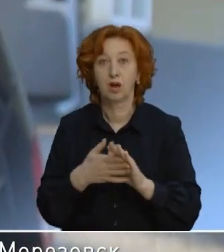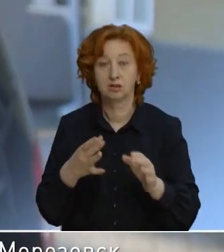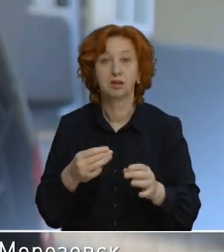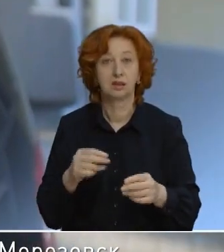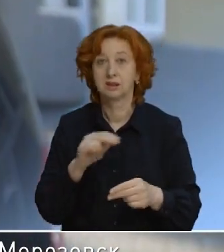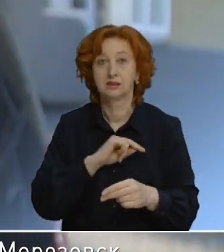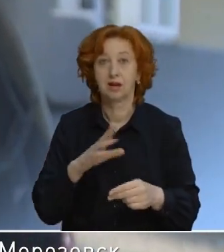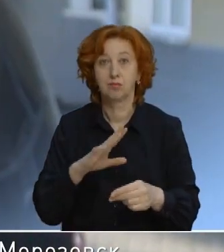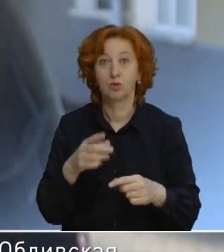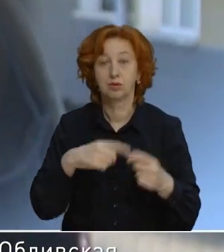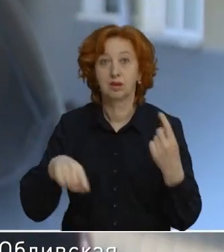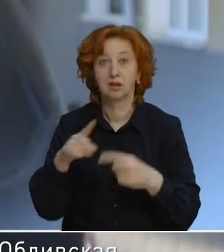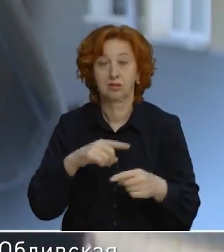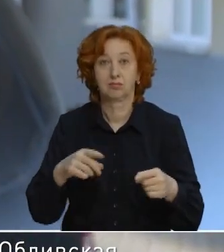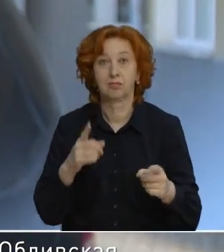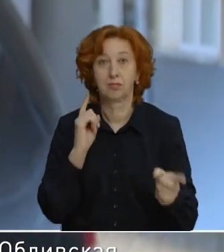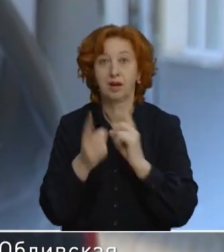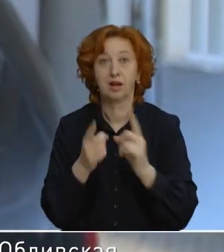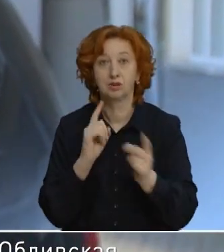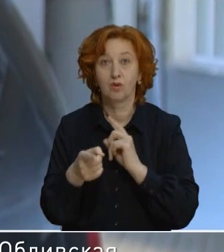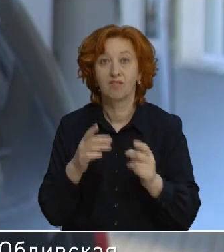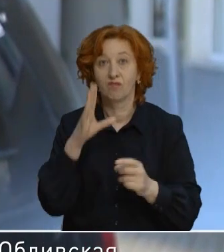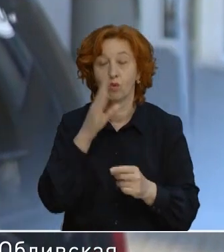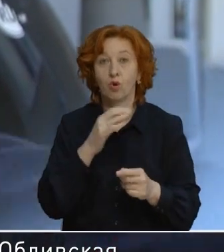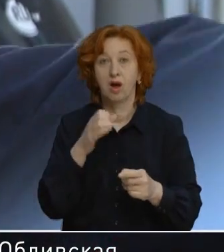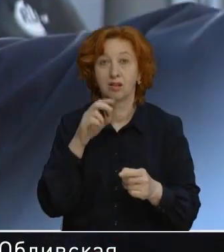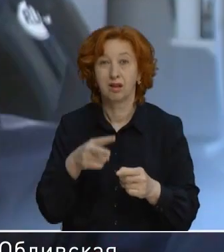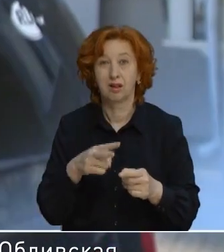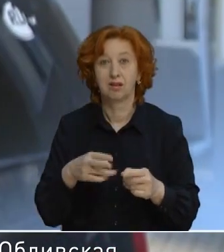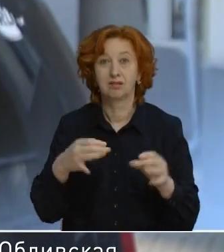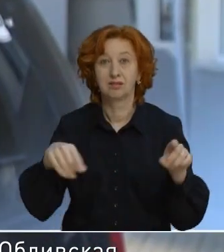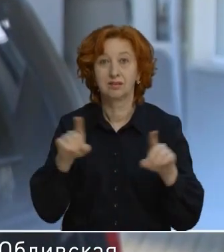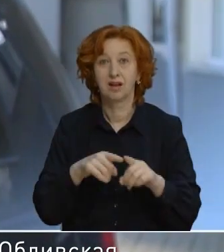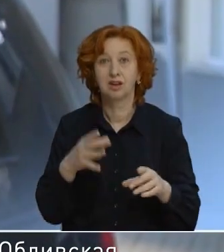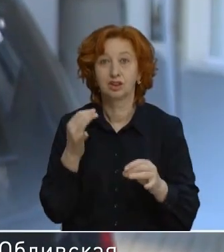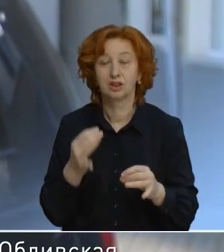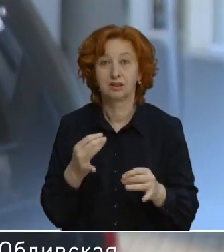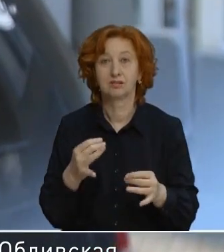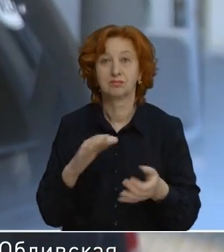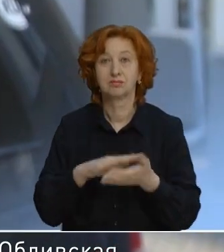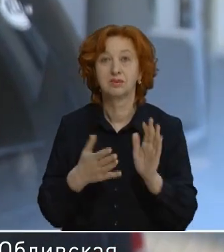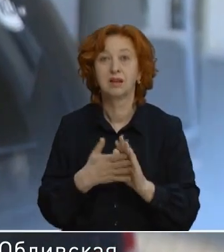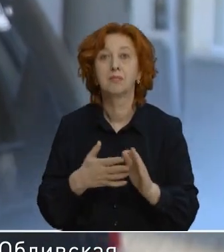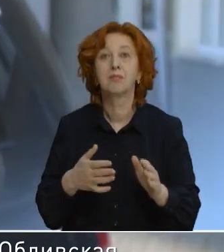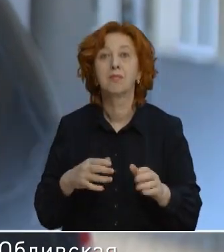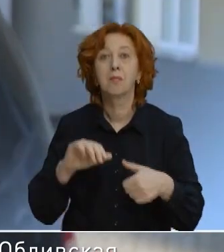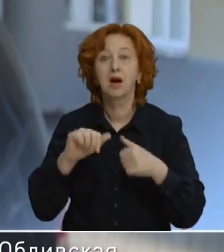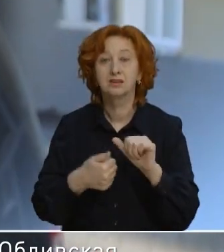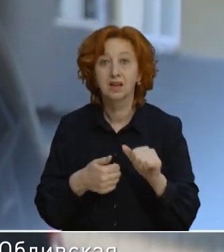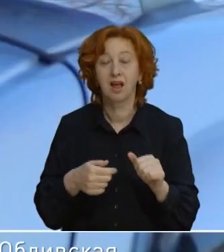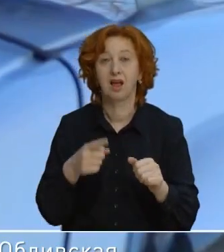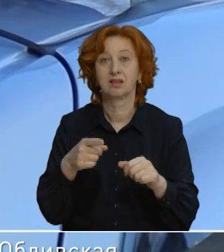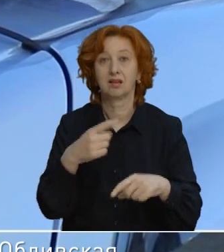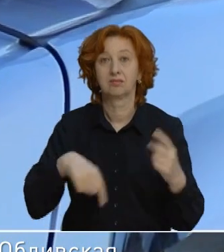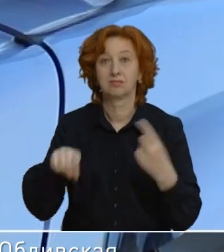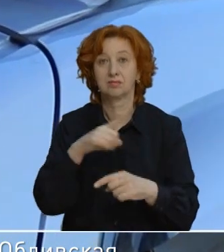работает КАМАЗ водоканала. Также ударил зад две легковые автомобили, два легковых